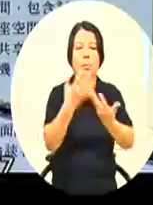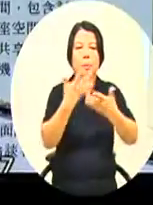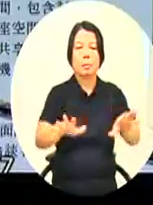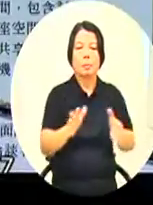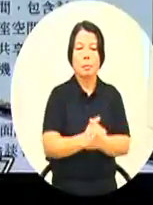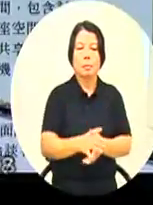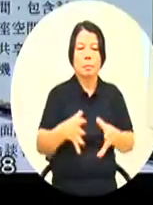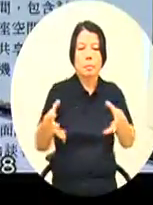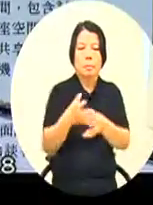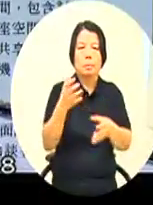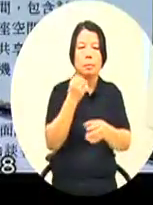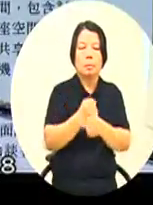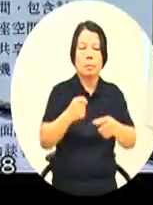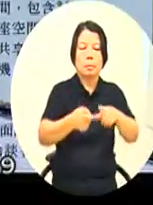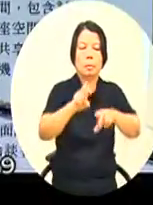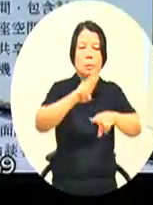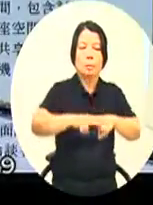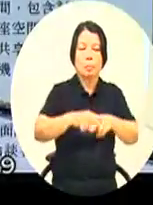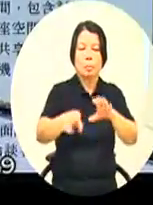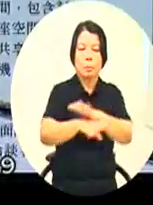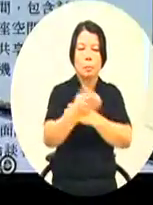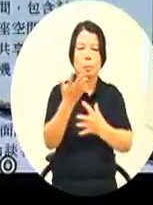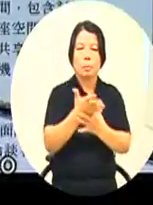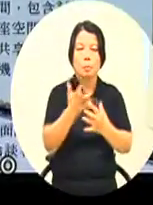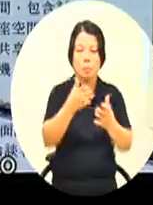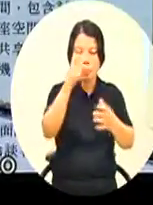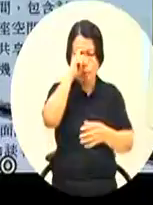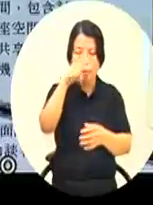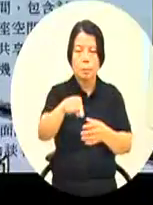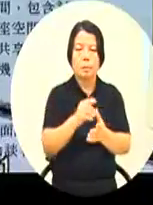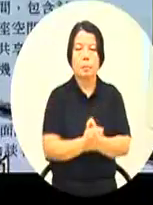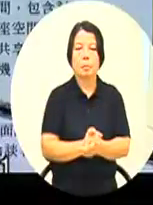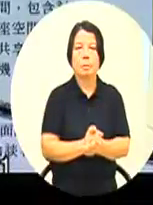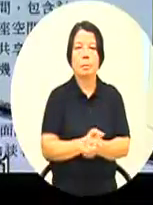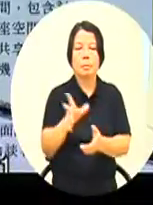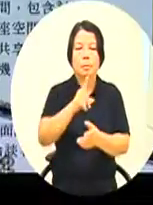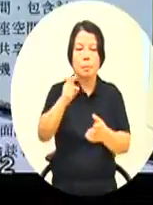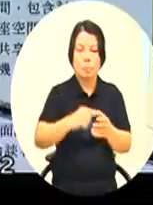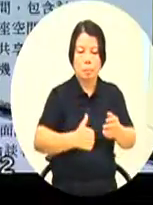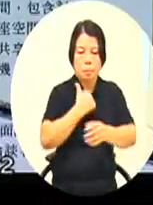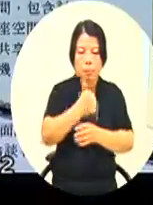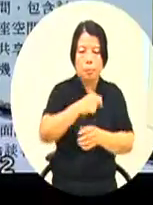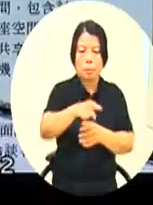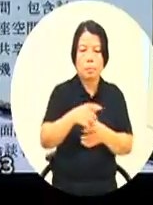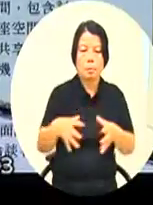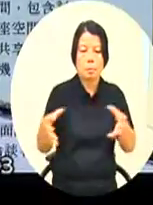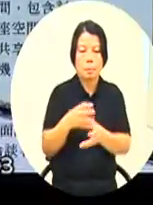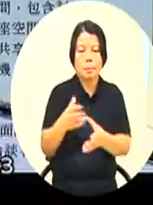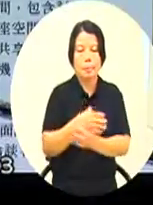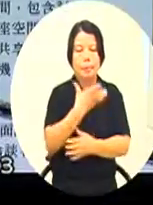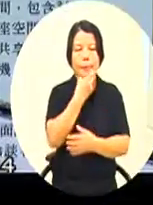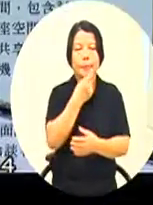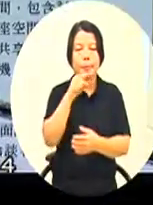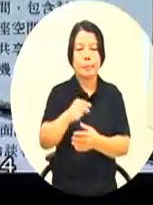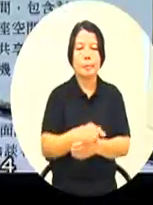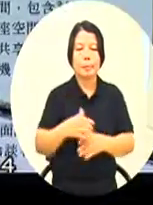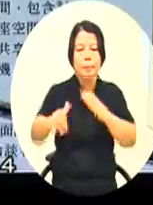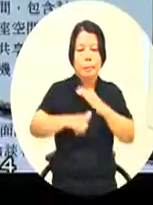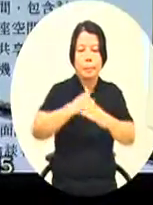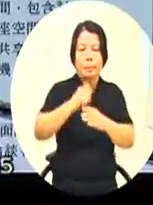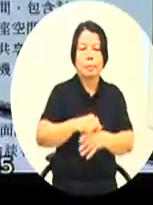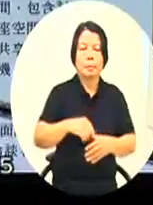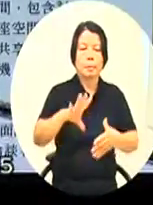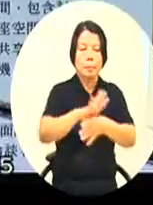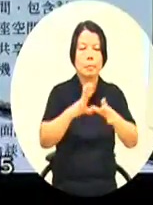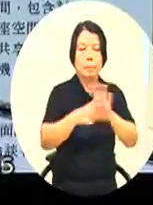共同使用的公共空间，其实我们是希望这样透过实体空间的共享，我们可以让进驻的文创工作